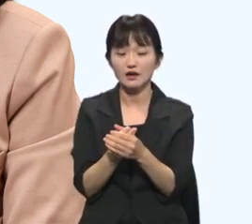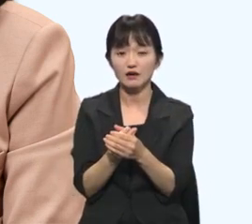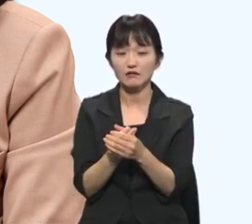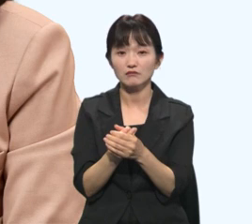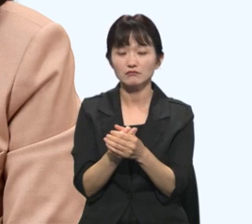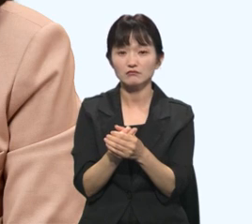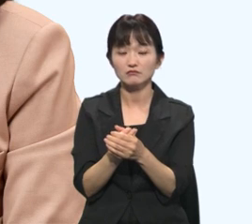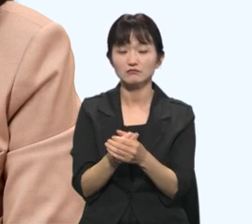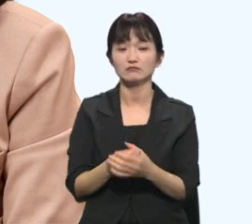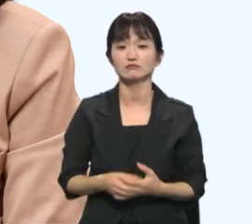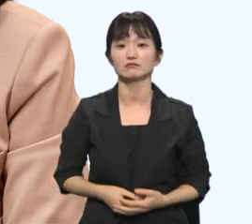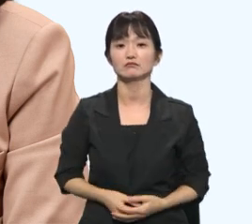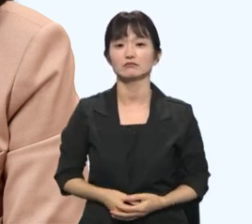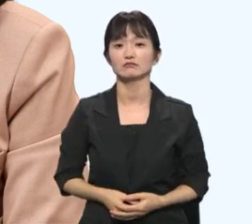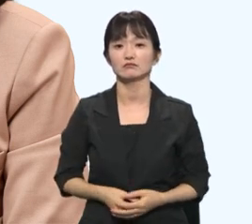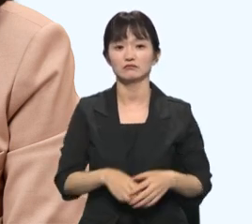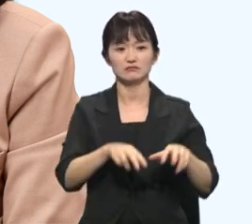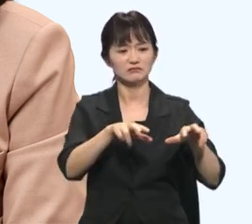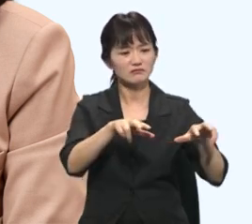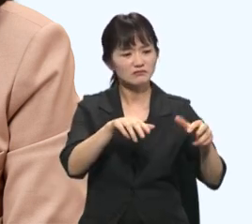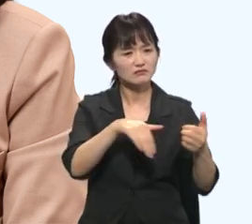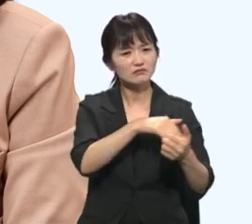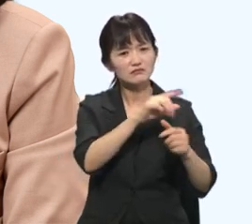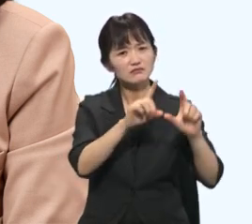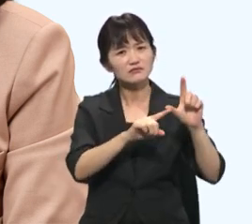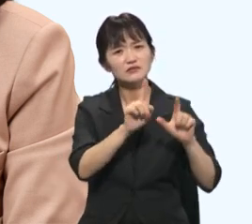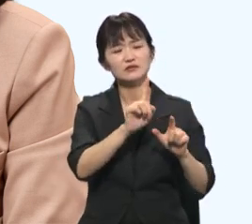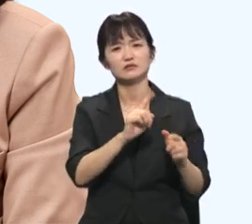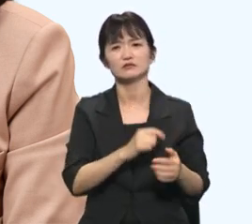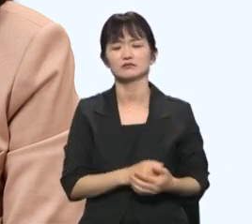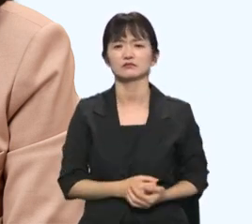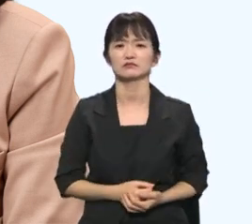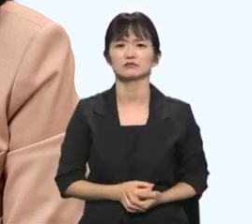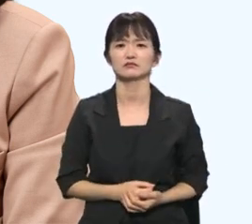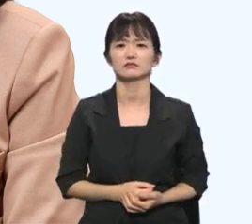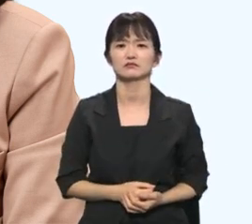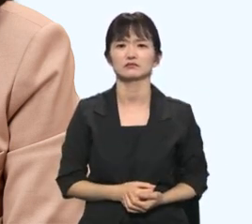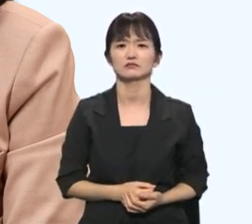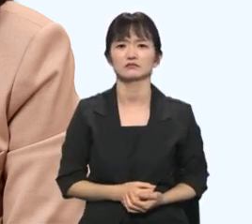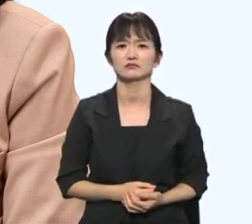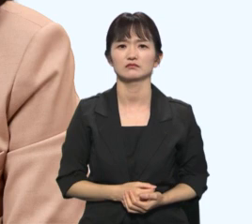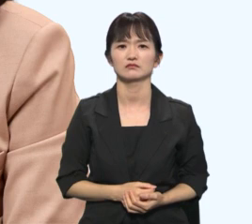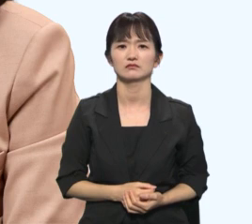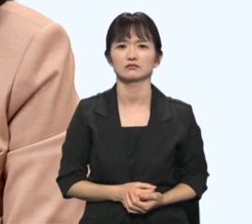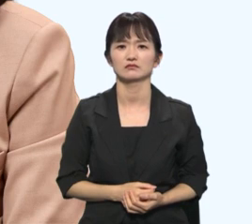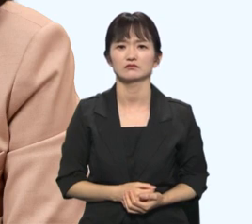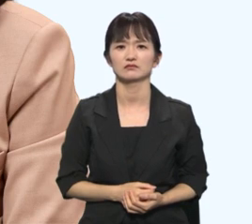장담을 해왔는데 지금 이런 상황이 왔으니까 그렇다면 이건